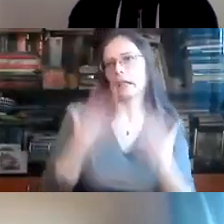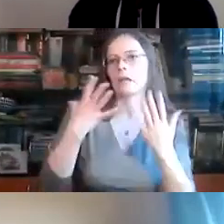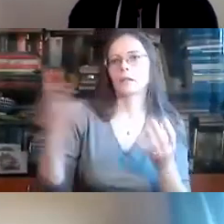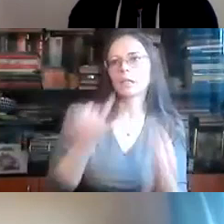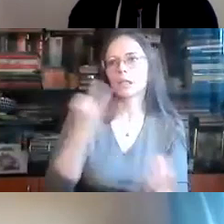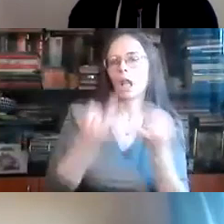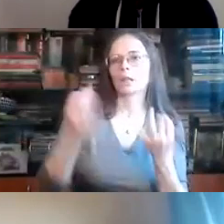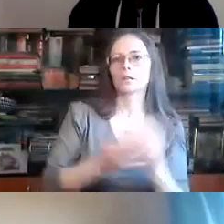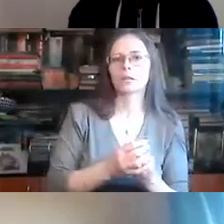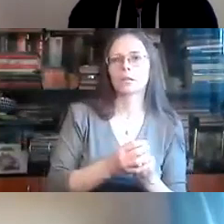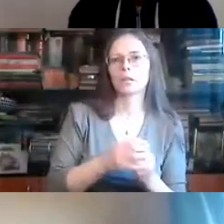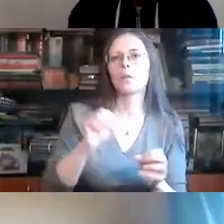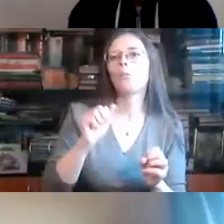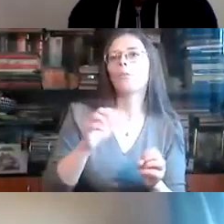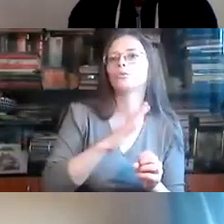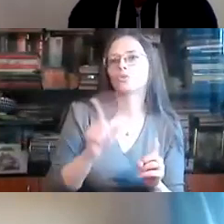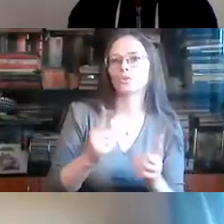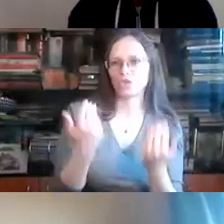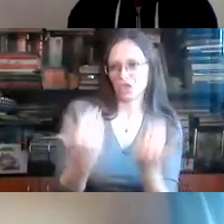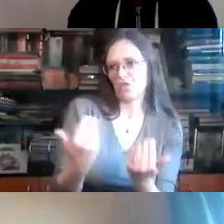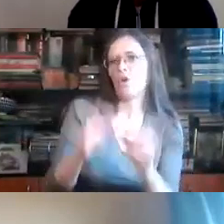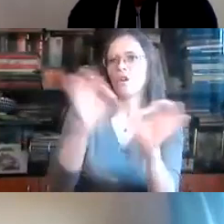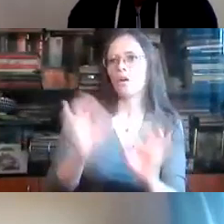чтобы не было нафталина, которым